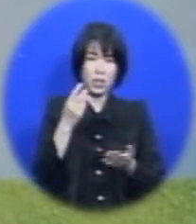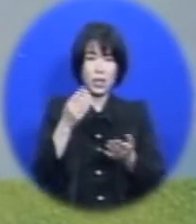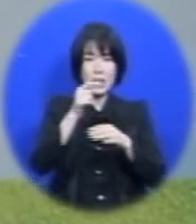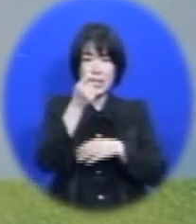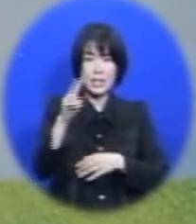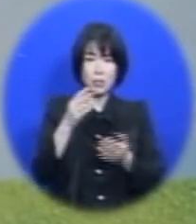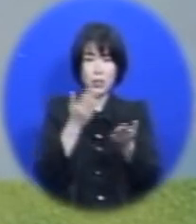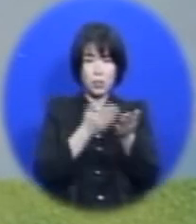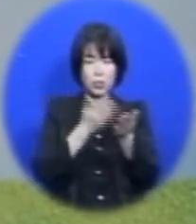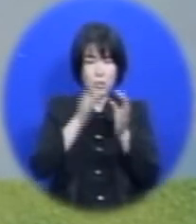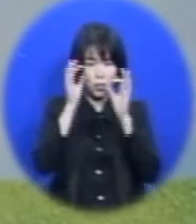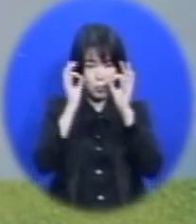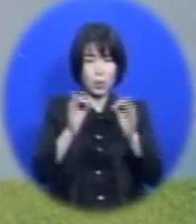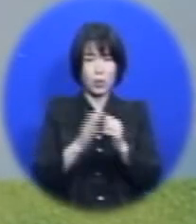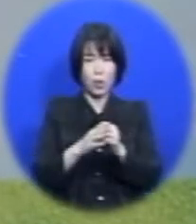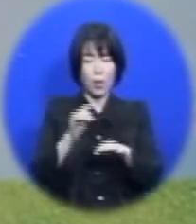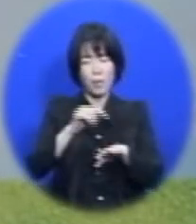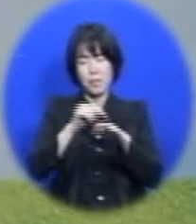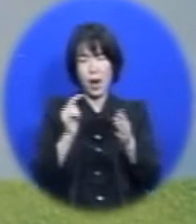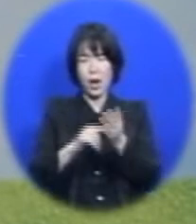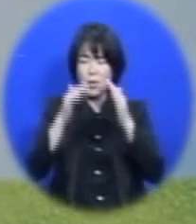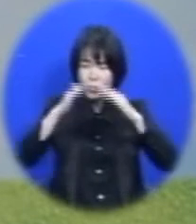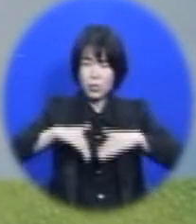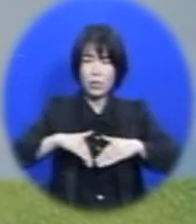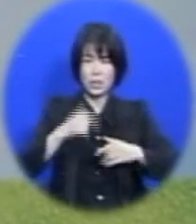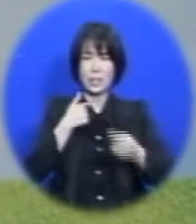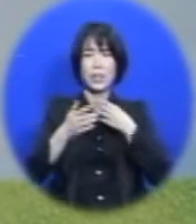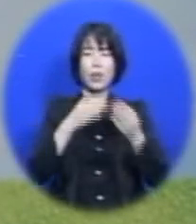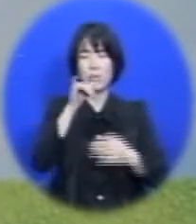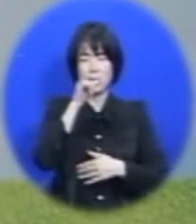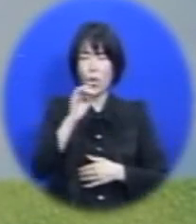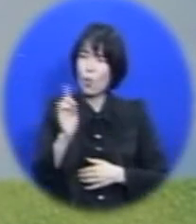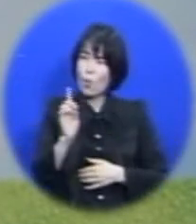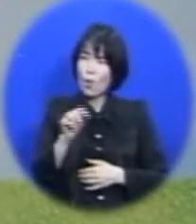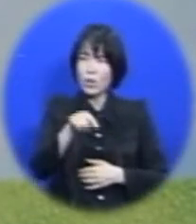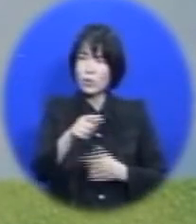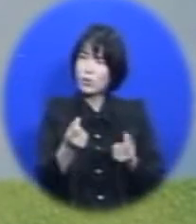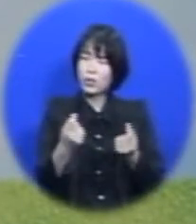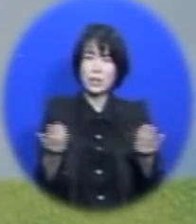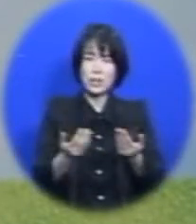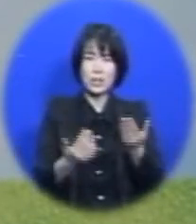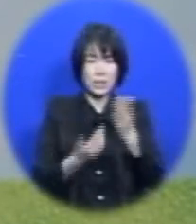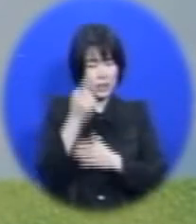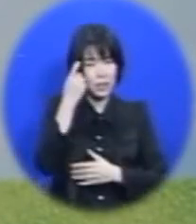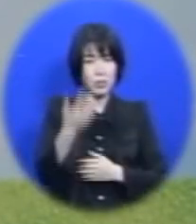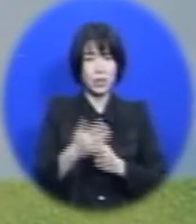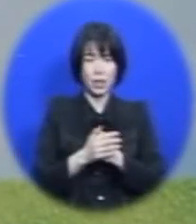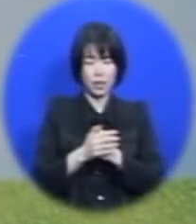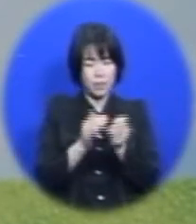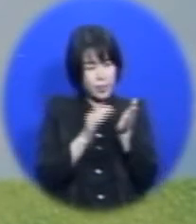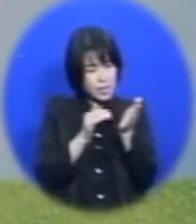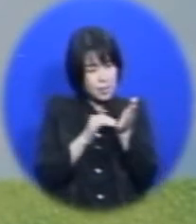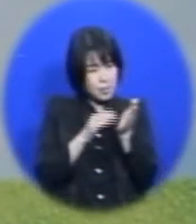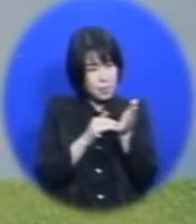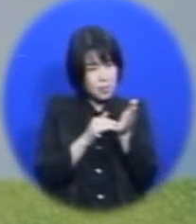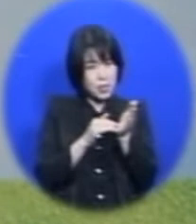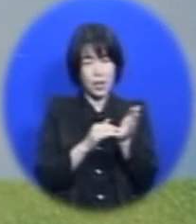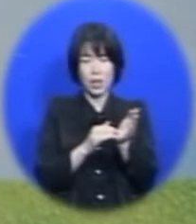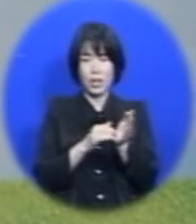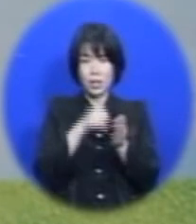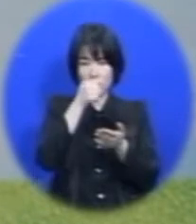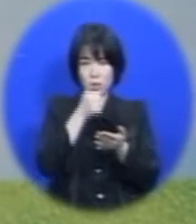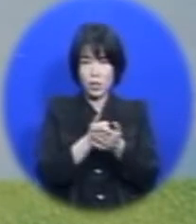보면서도 정말 마음이 무너지는 경험을 합니다. 어떻게 그런 일이 있을 수 있죠? 은밀함에 대한 유혹의